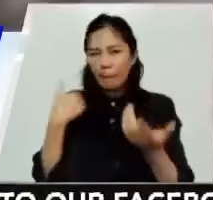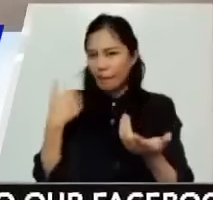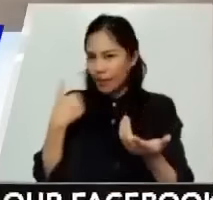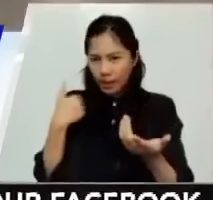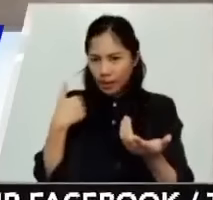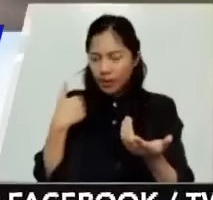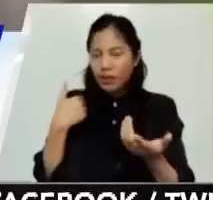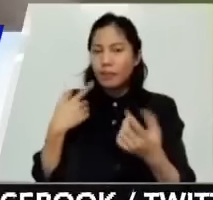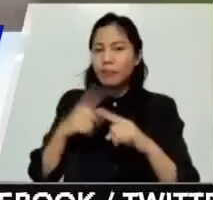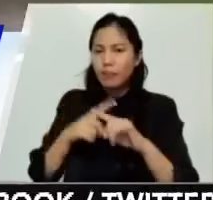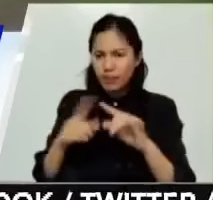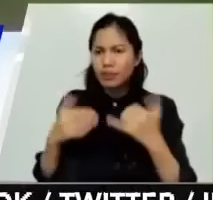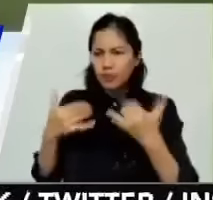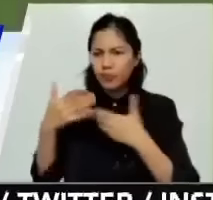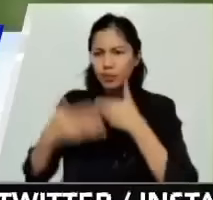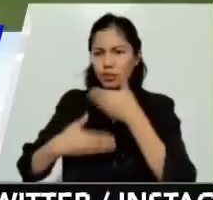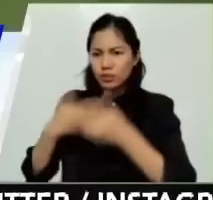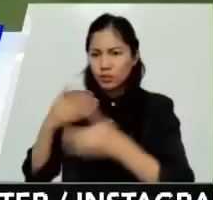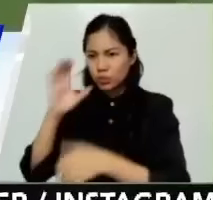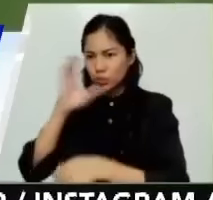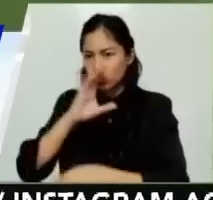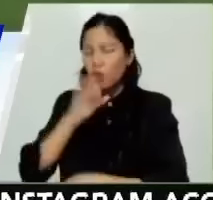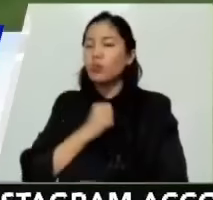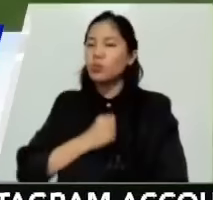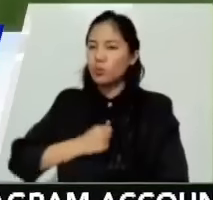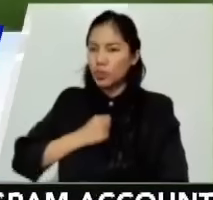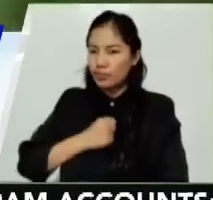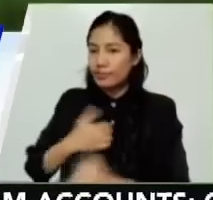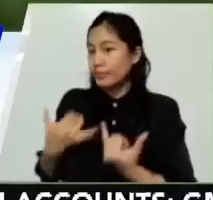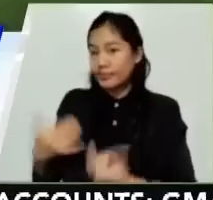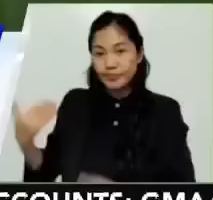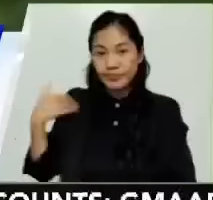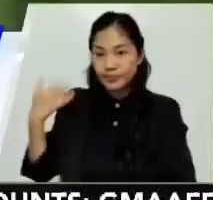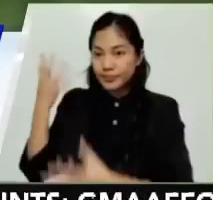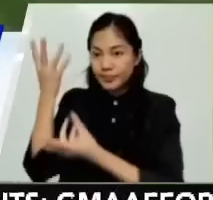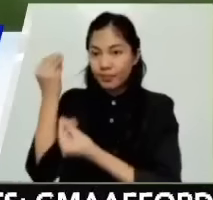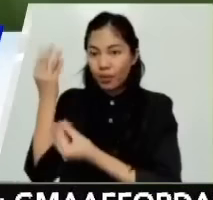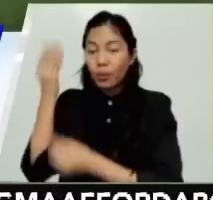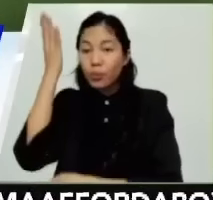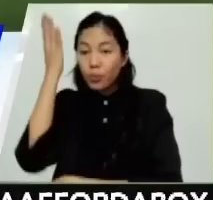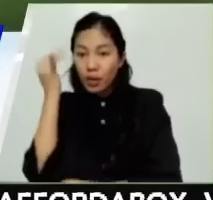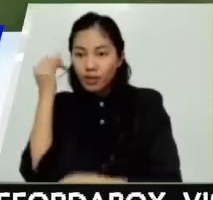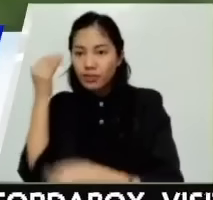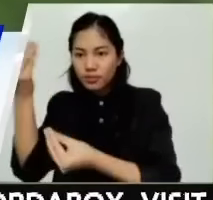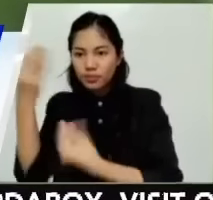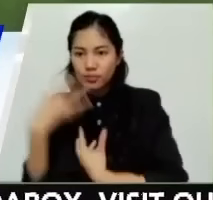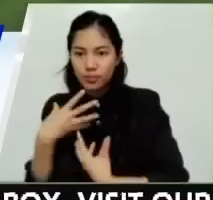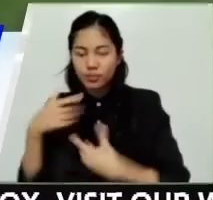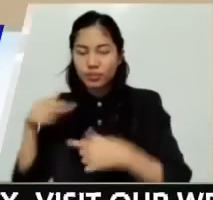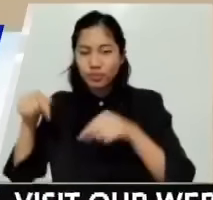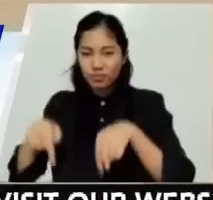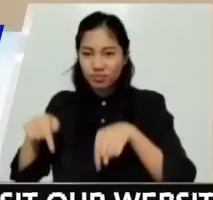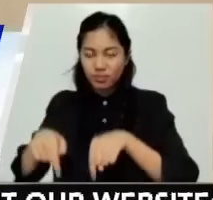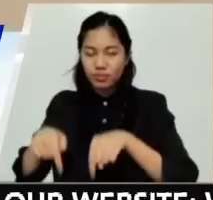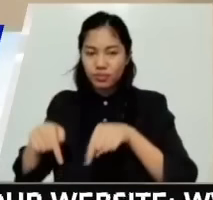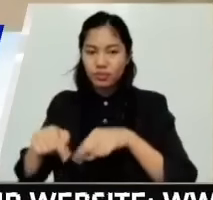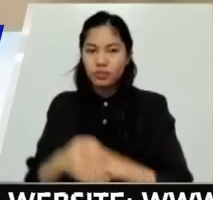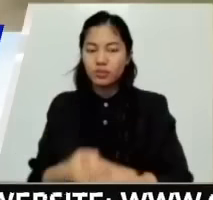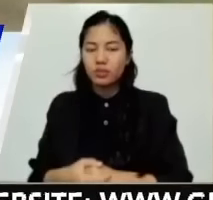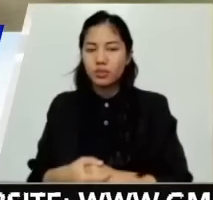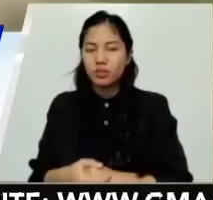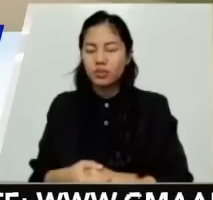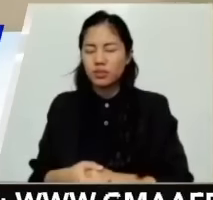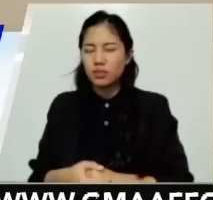Okay. Ipagpaumanhin niyo muna ngayon dahil sa report namin dito sa NDRC, ano, yung datos natin, wala